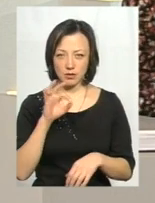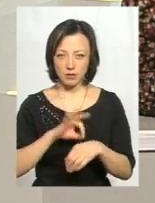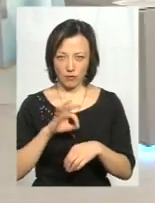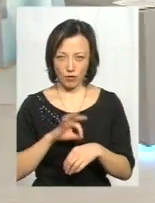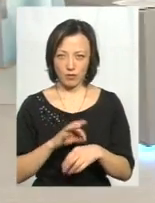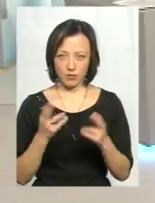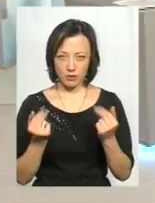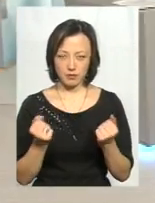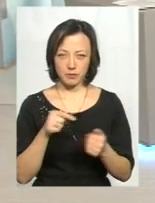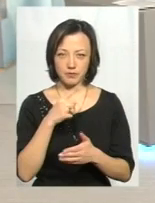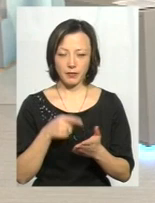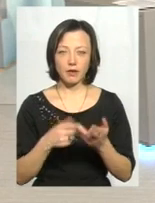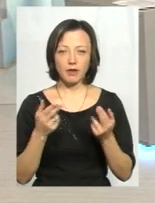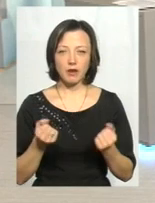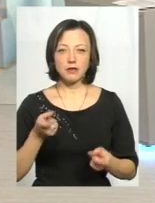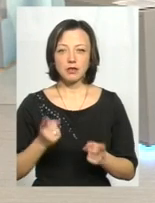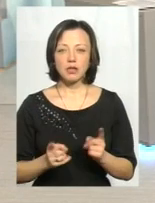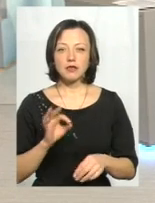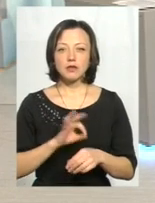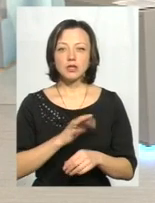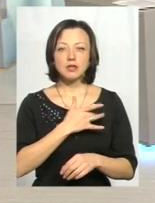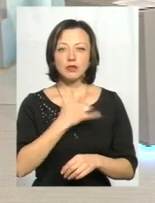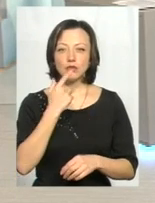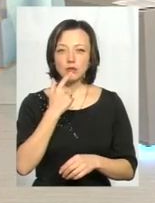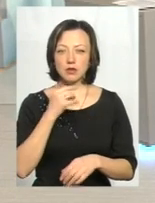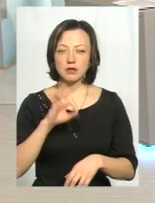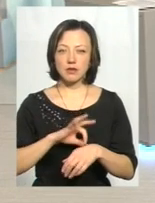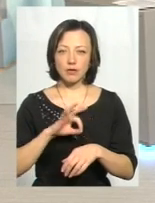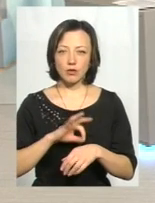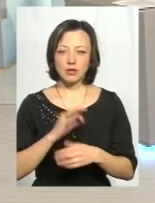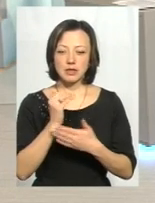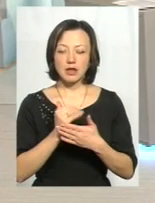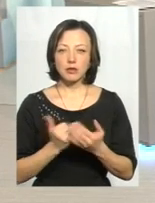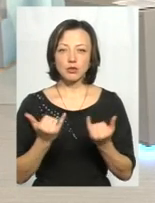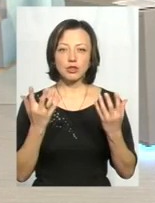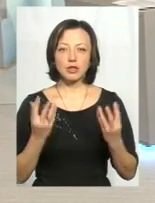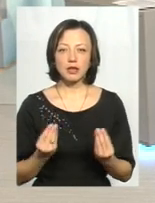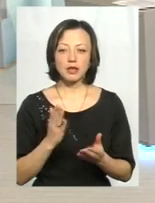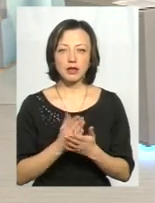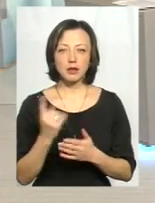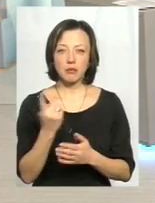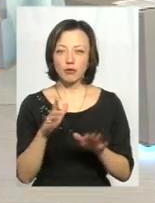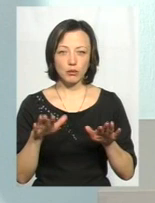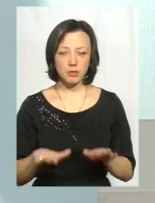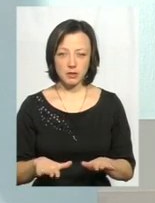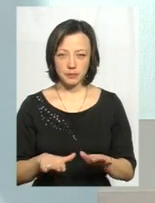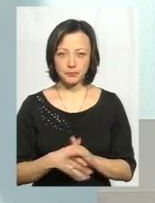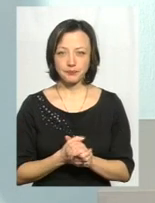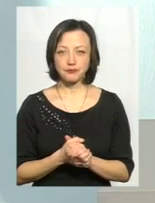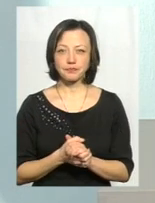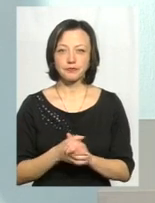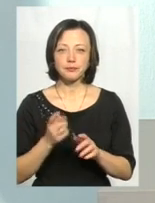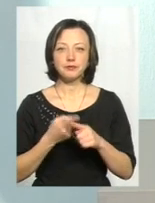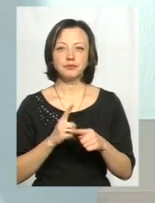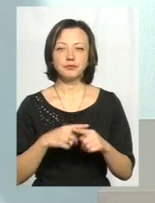судинно-серцевими захворюваннями? Це так? Так, звичайно. Захворювання на серцево-судинну систему на сьогоднішній день є на першому місці. І це